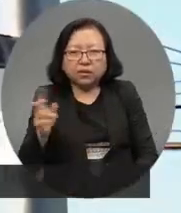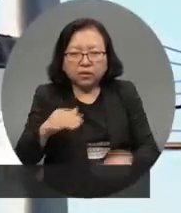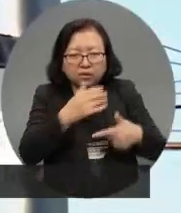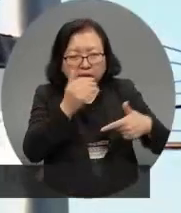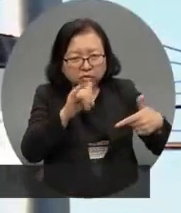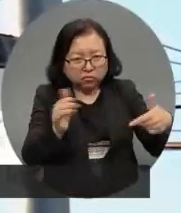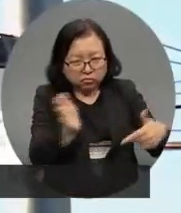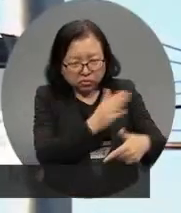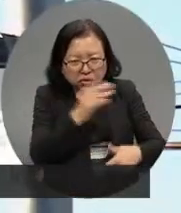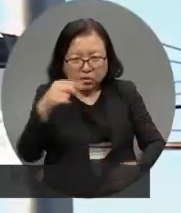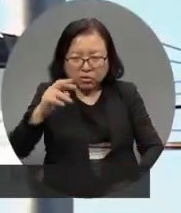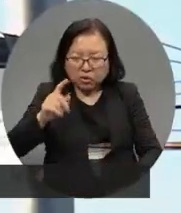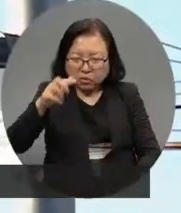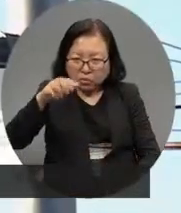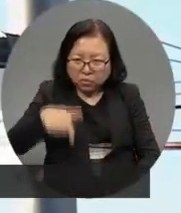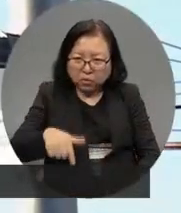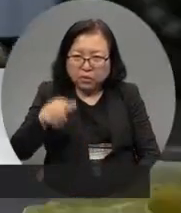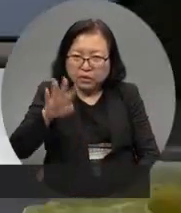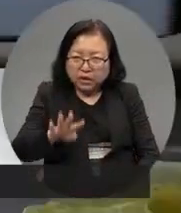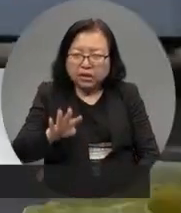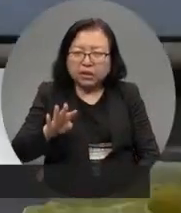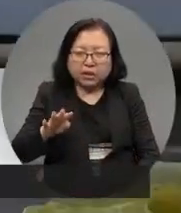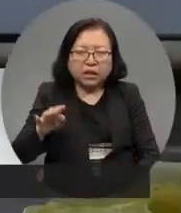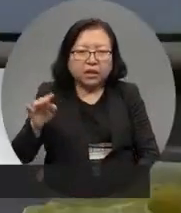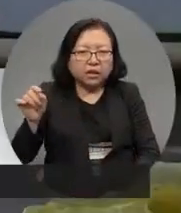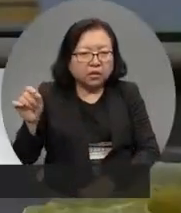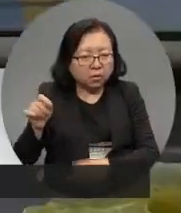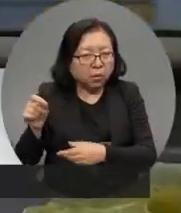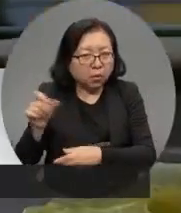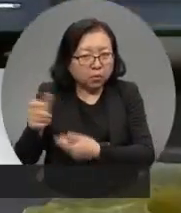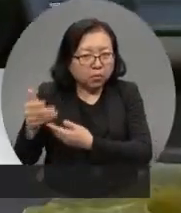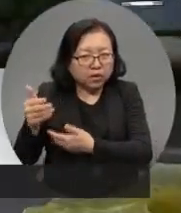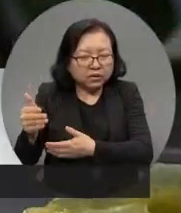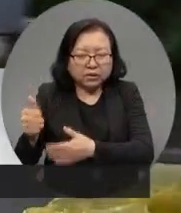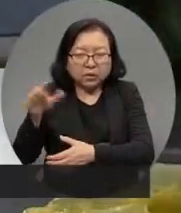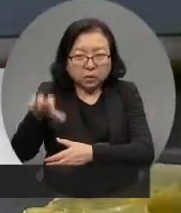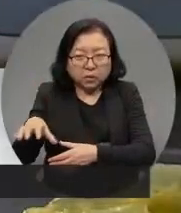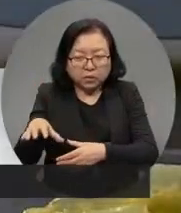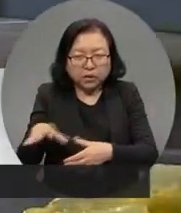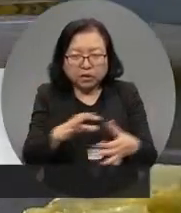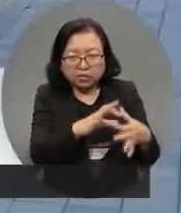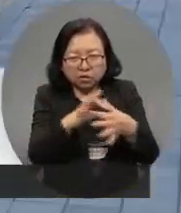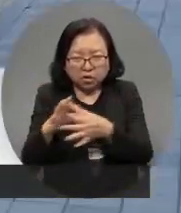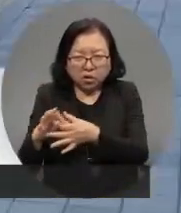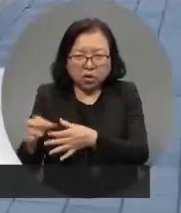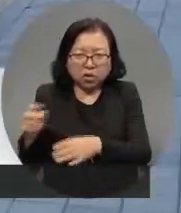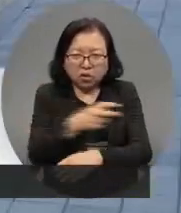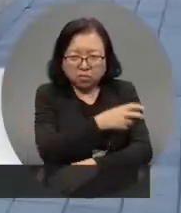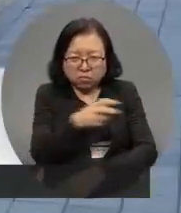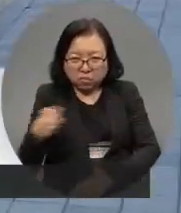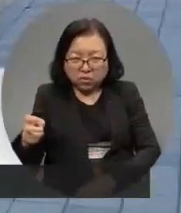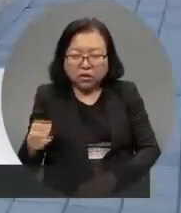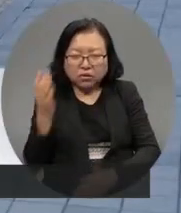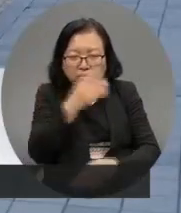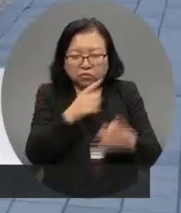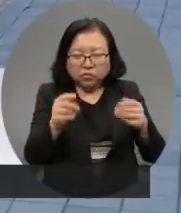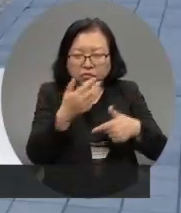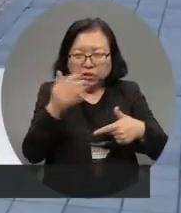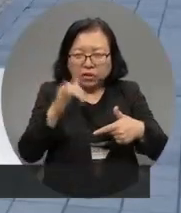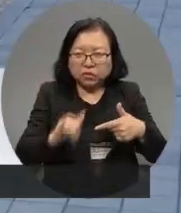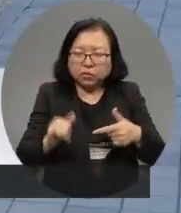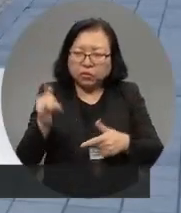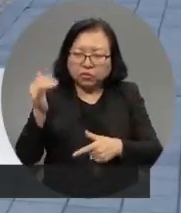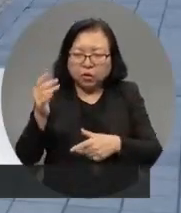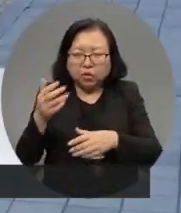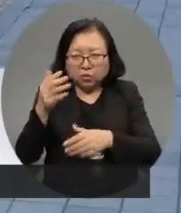세종에서 석곡 사거리를 거쳐 고속버스 터미널을 연결하는 노선이 신설되고 청주, 세종, 대전, 공주와의 통합